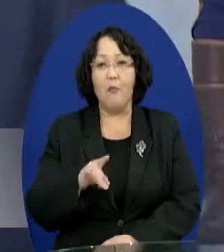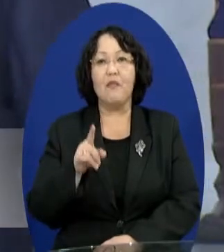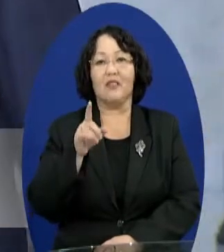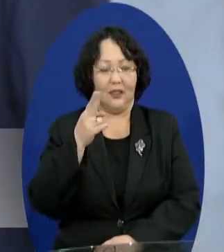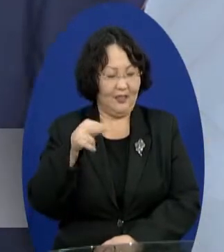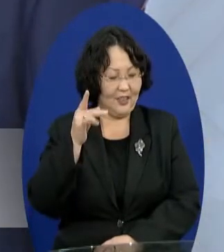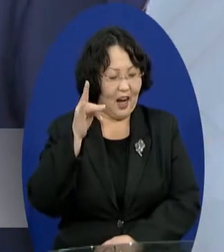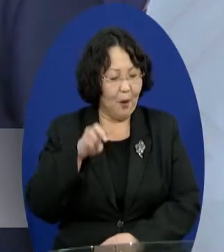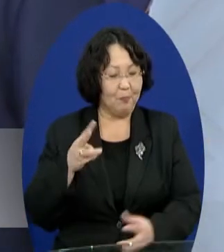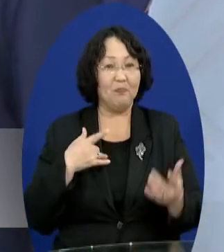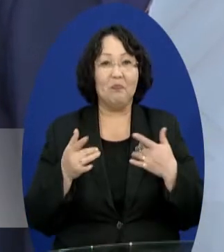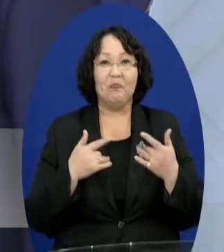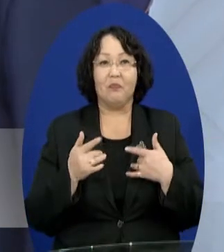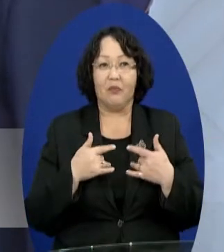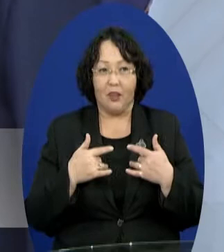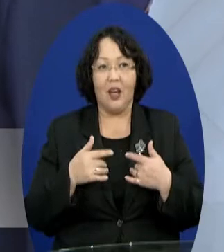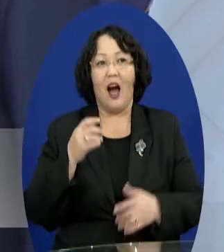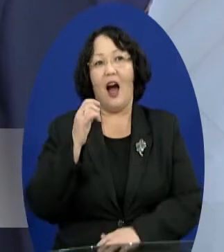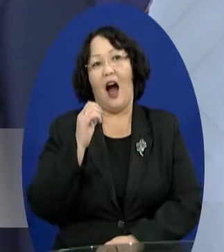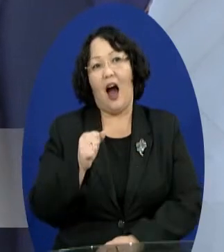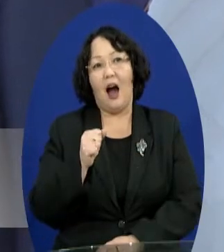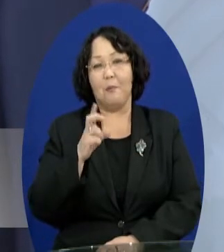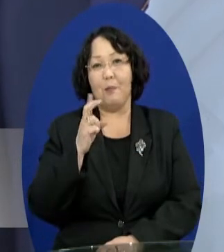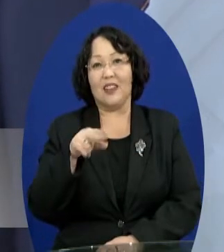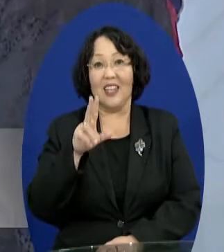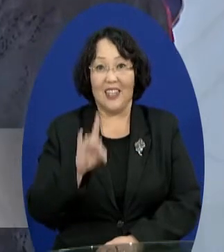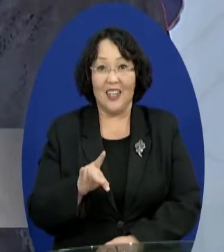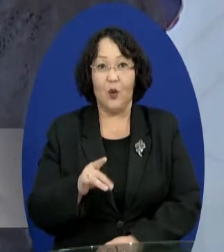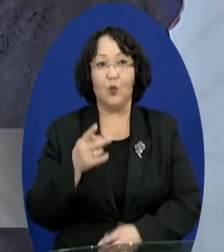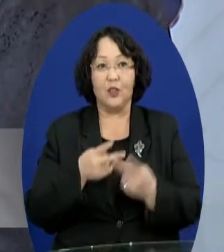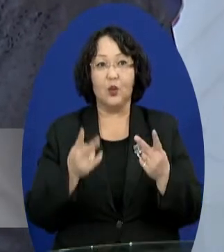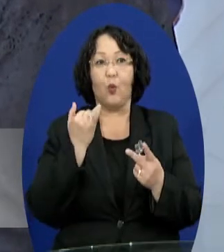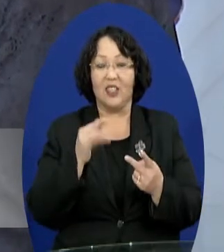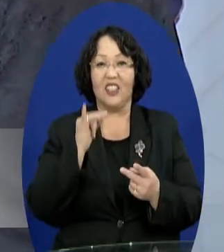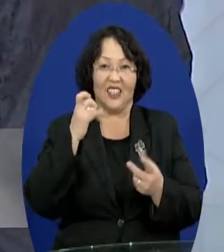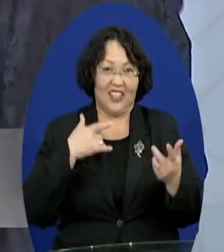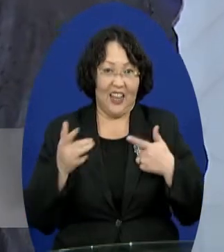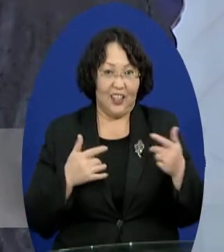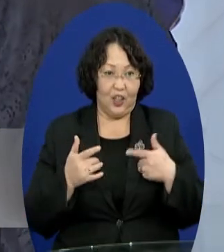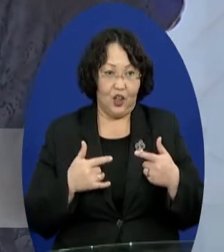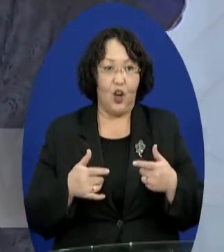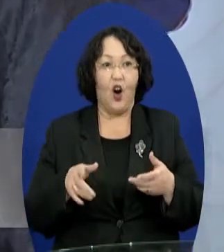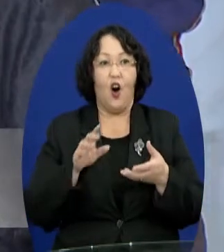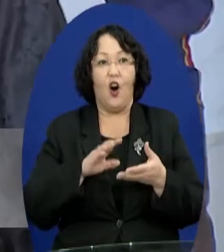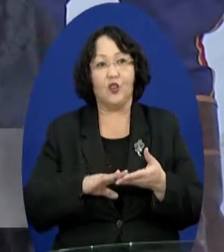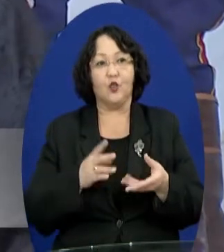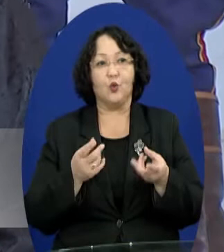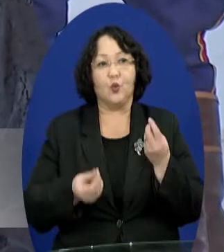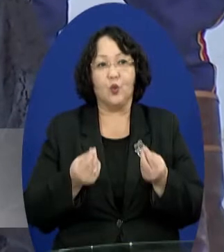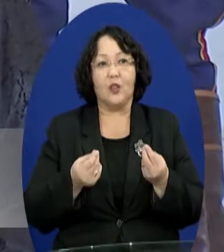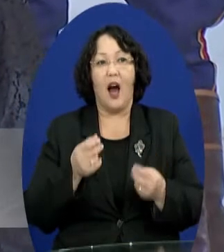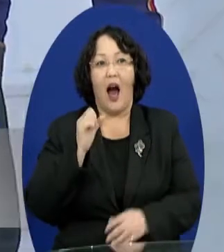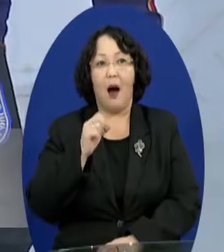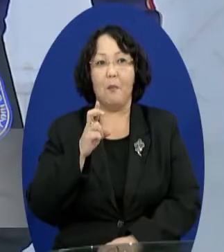театрын нотны редактор Аюр Заны Баттэлгэр, үндэсний урлагийн их театрын гоцл бүжигчин Алтан Гэрлийн Батхүү,